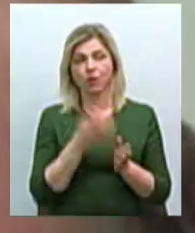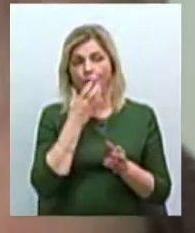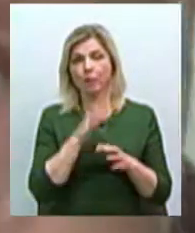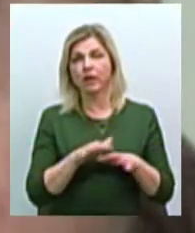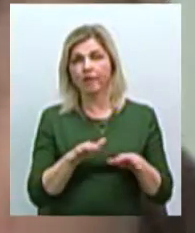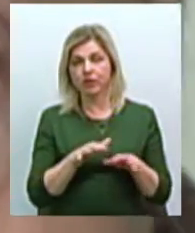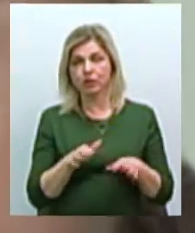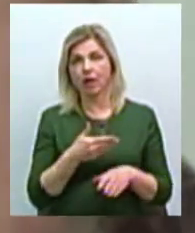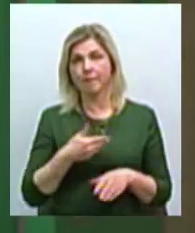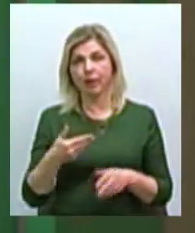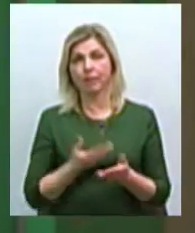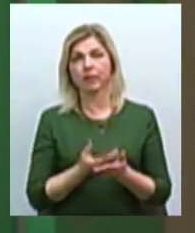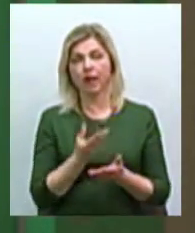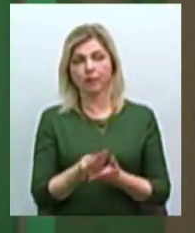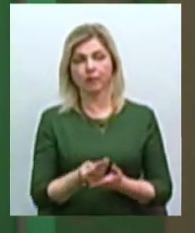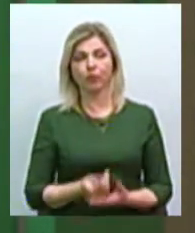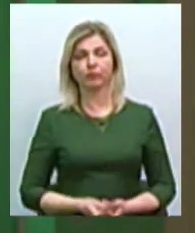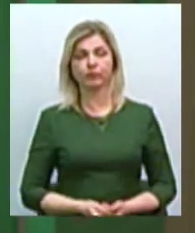електрообогрівачі. Ми платимо